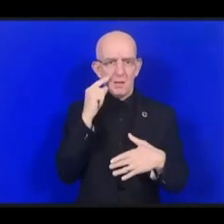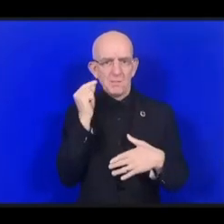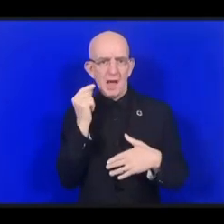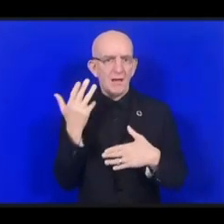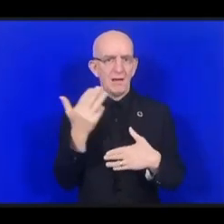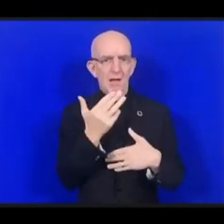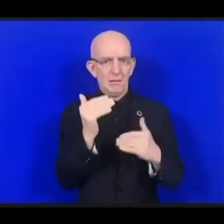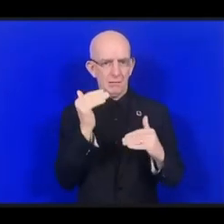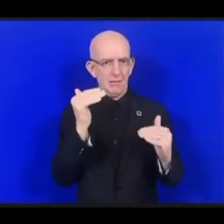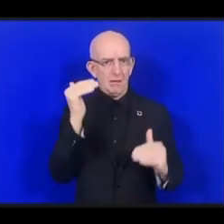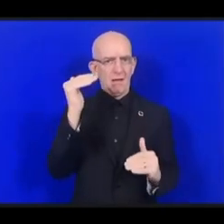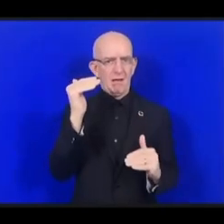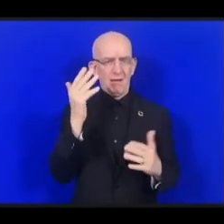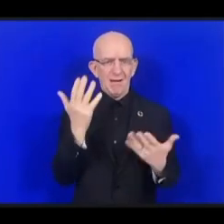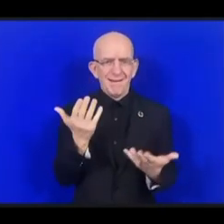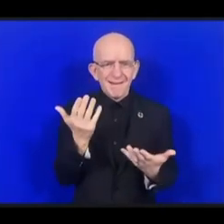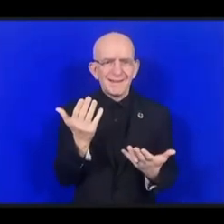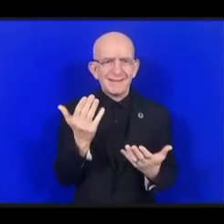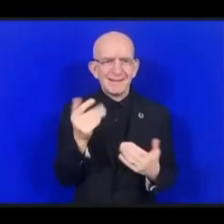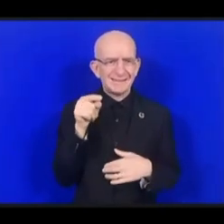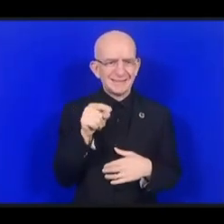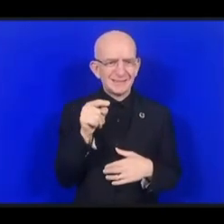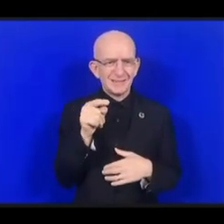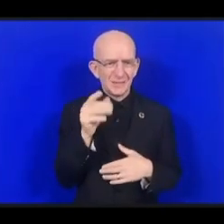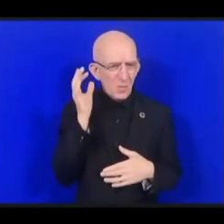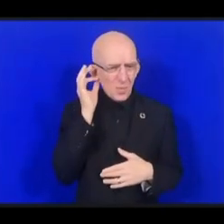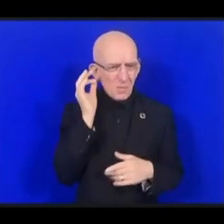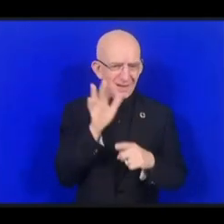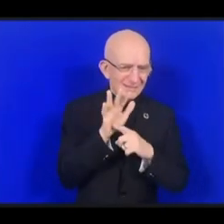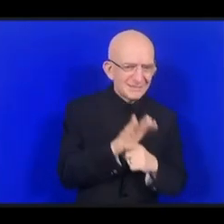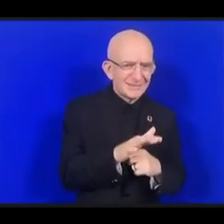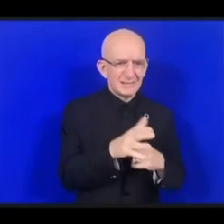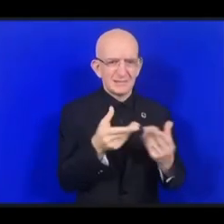て壊滅的な結果を招いてい